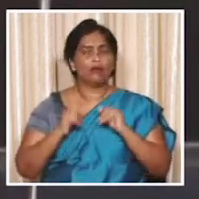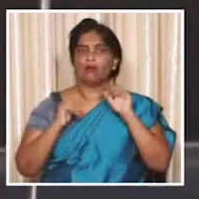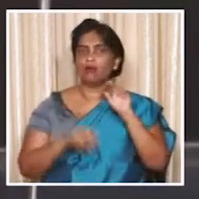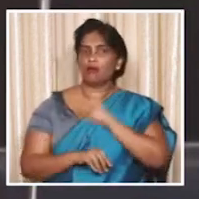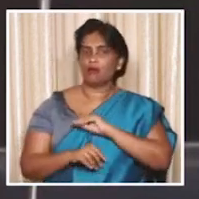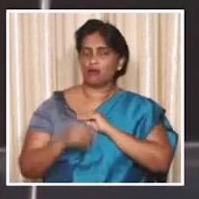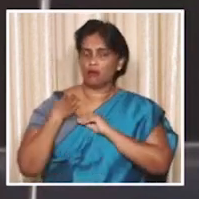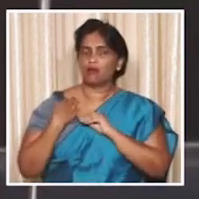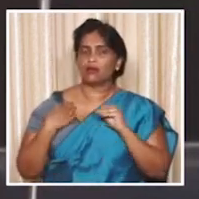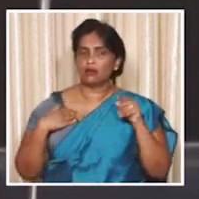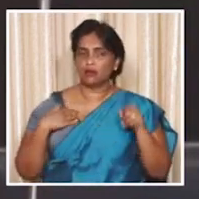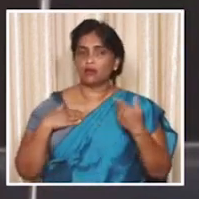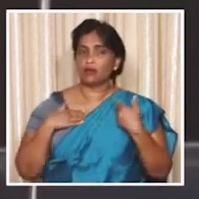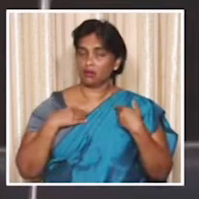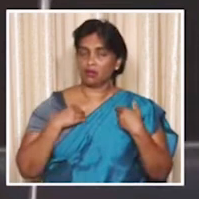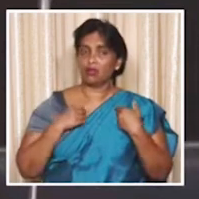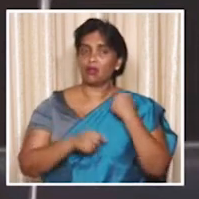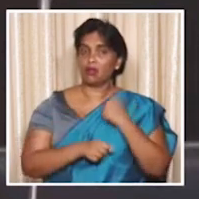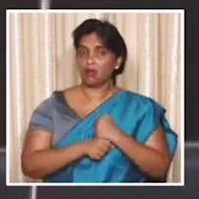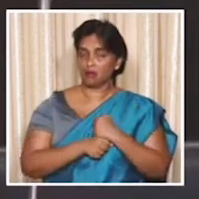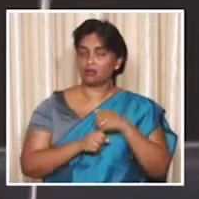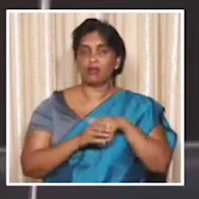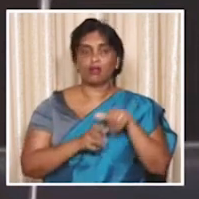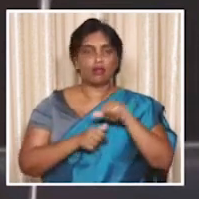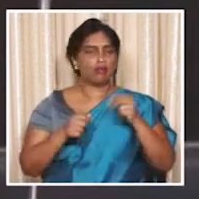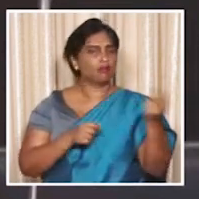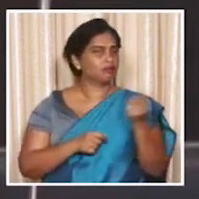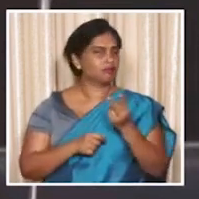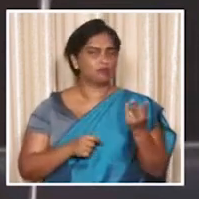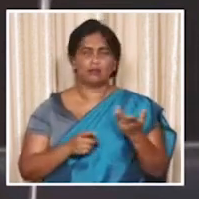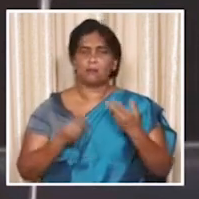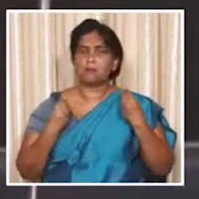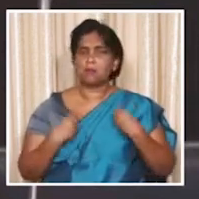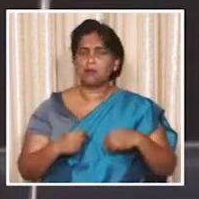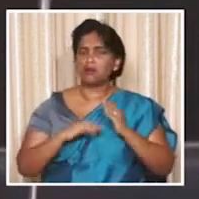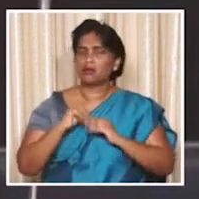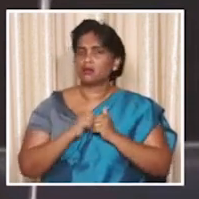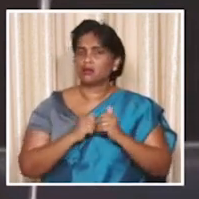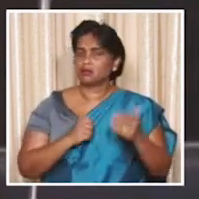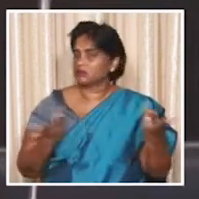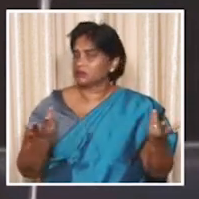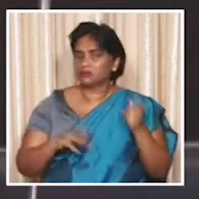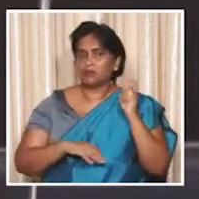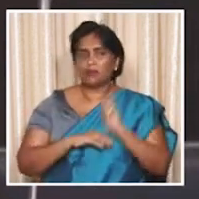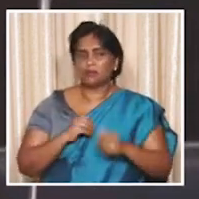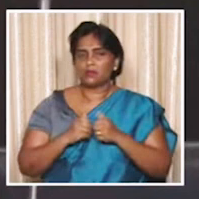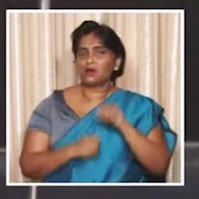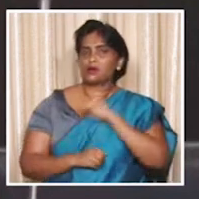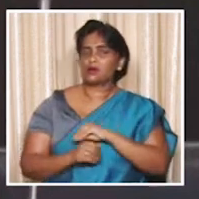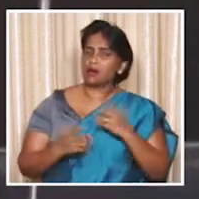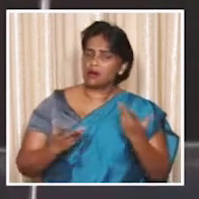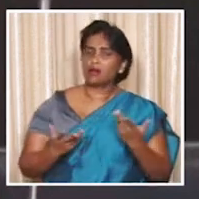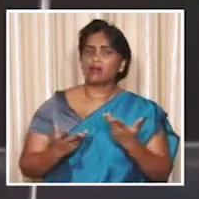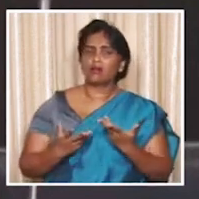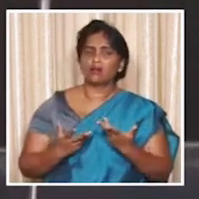ලාභ දරනවා. දැන් අපේ ආණ්ඩුව ආයතන මේ දෙක ගැන ඒ වැරපිළිවෙලක් යොදවලා මොන හරි ක්‍රමයක් උඩ ලාභ නැත්තම්